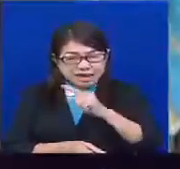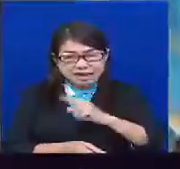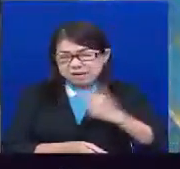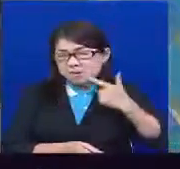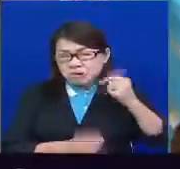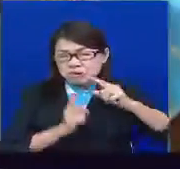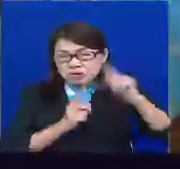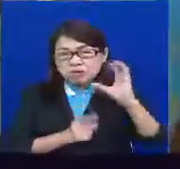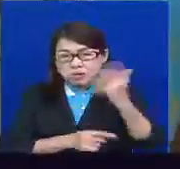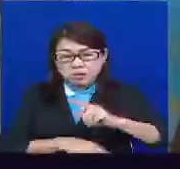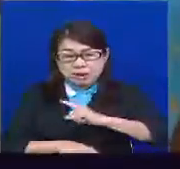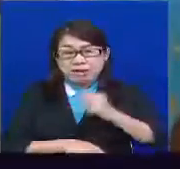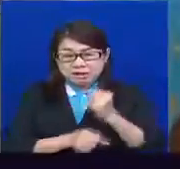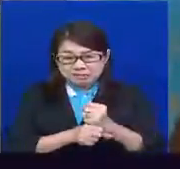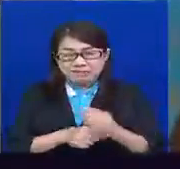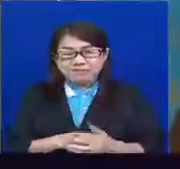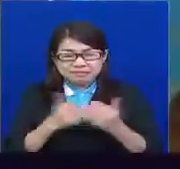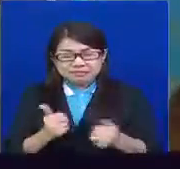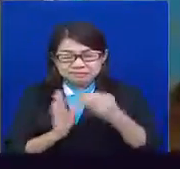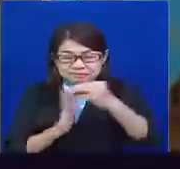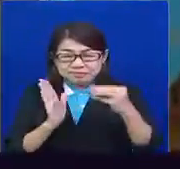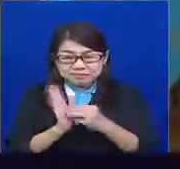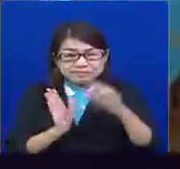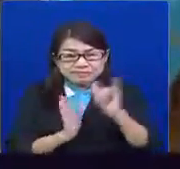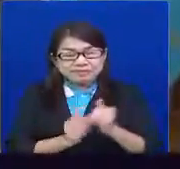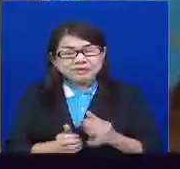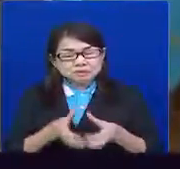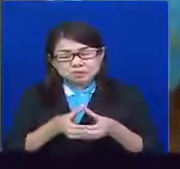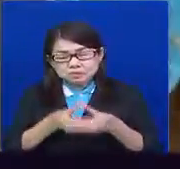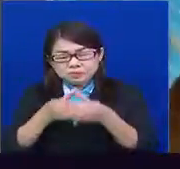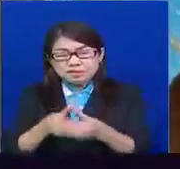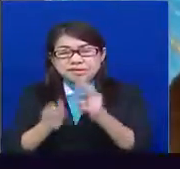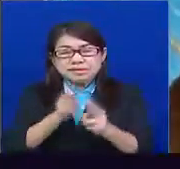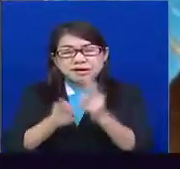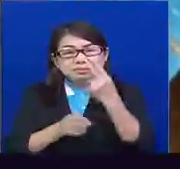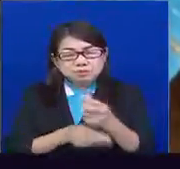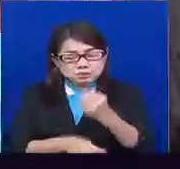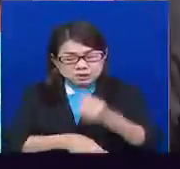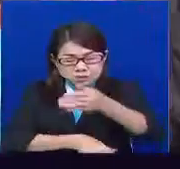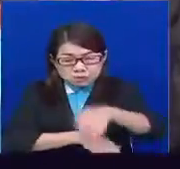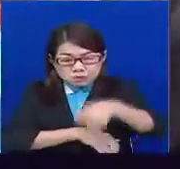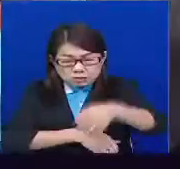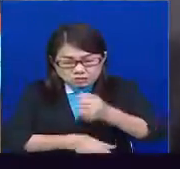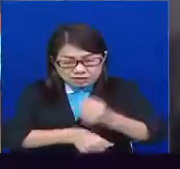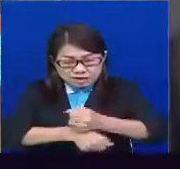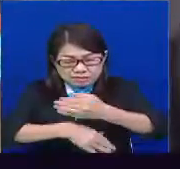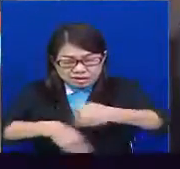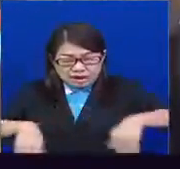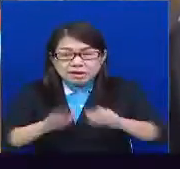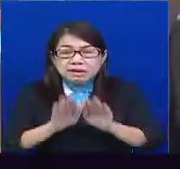กรุงเทพมหานครนายกรัฐมนตรีและคณะนะคะก็ตรวจเยี่ยมโครงการพัฒนาอ่างเก็บน้ำทวัชอำเภอวัชบุรีเนืที่